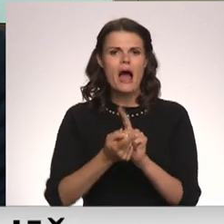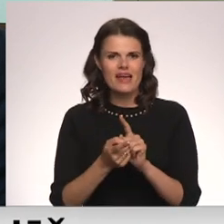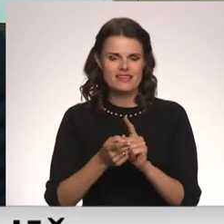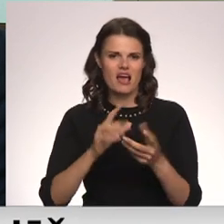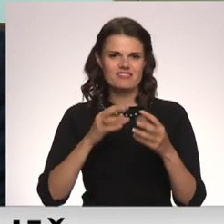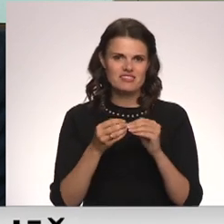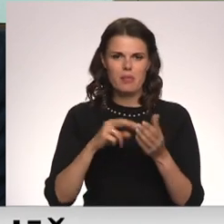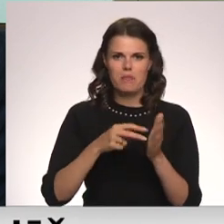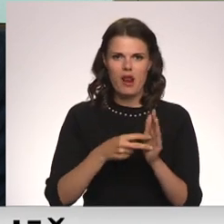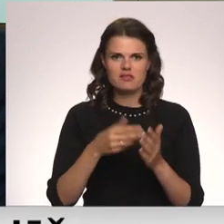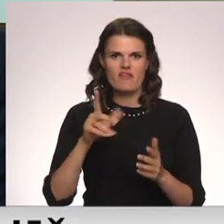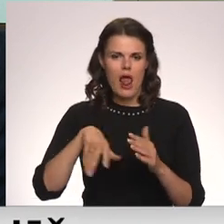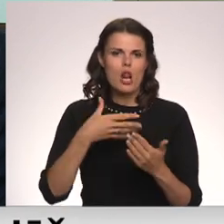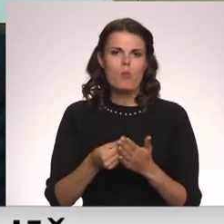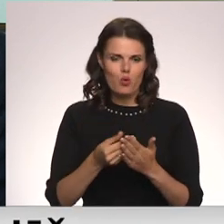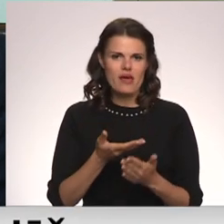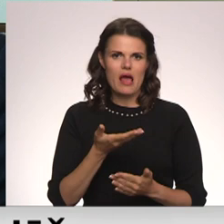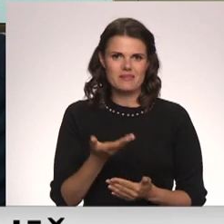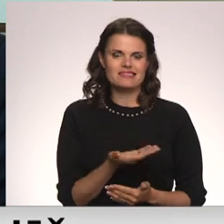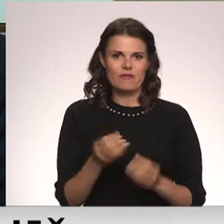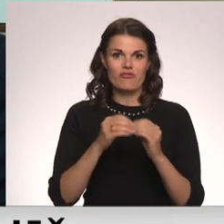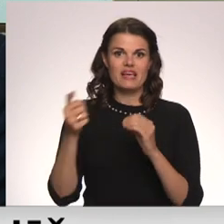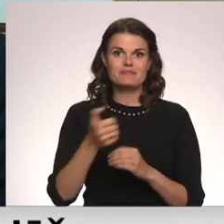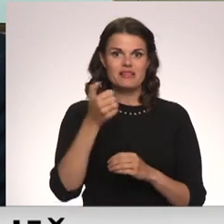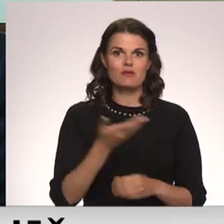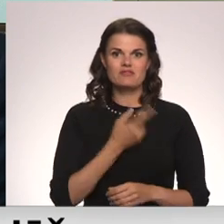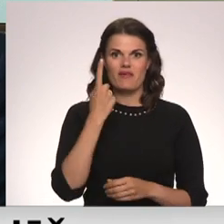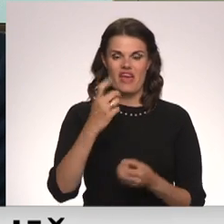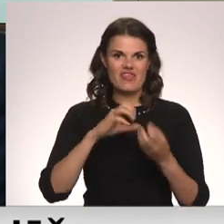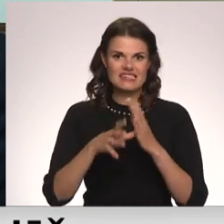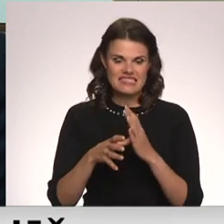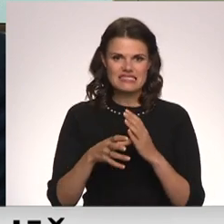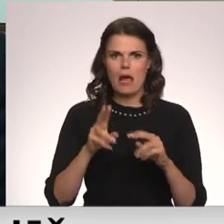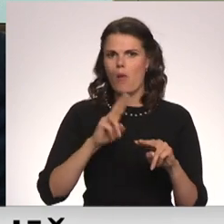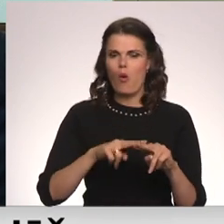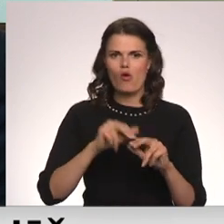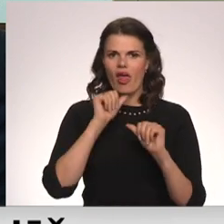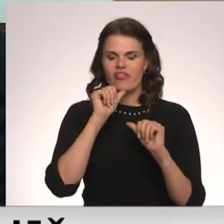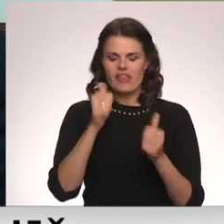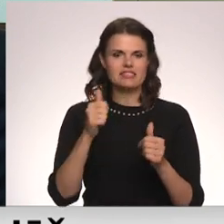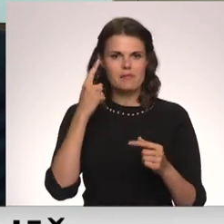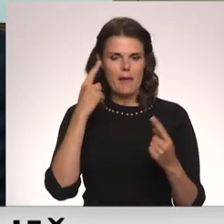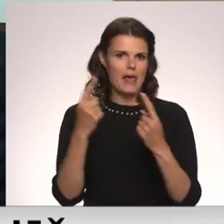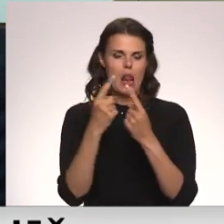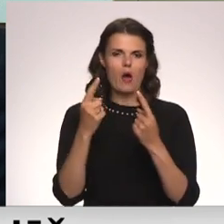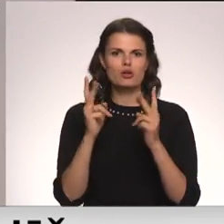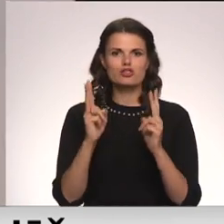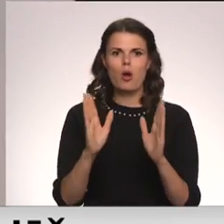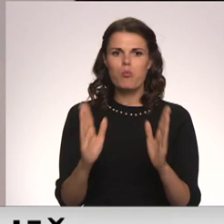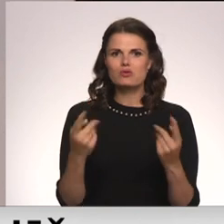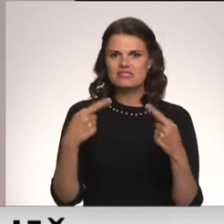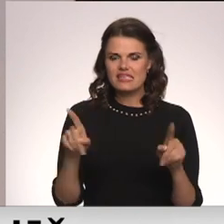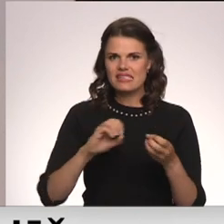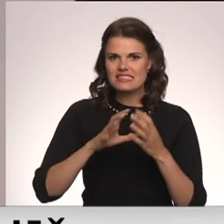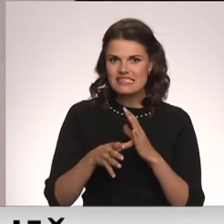vienu dzīvo, nevarbūt arī pārmest, viņi 10 gadus ir dzīvojuši vienā sistēmā, vienkārši nespēja pielāgoties pie domas, ka būs cita